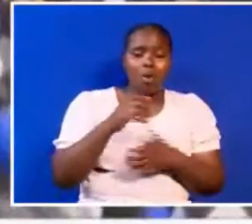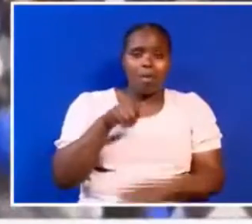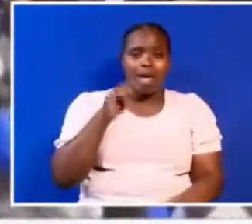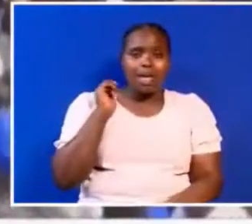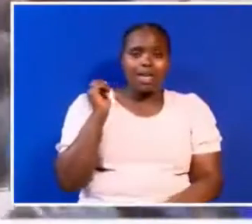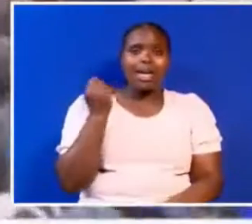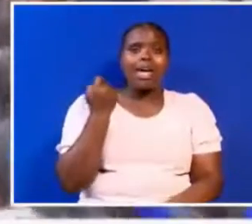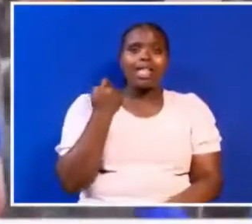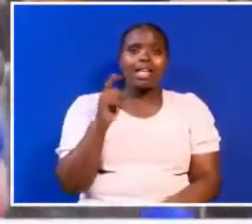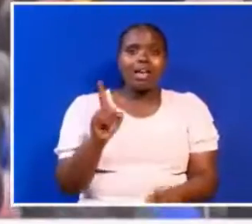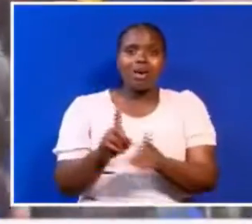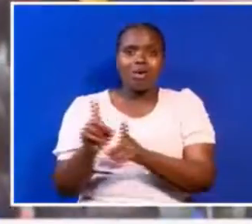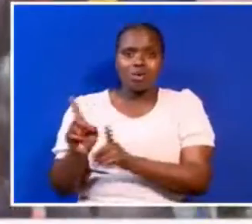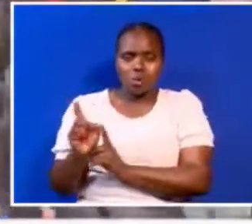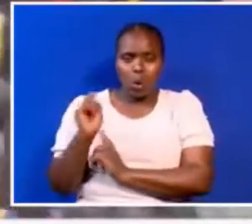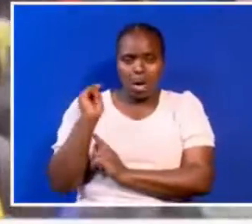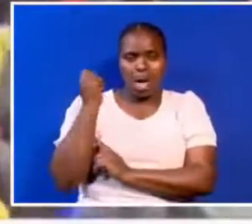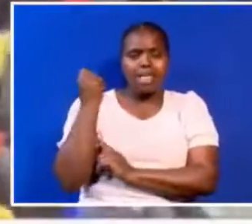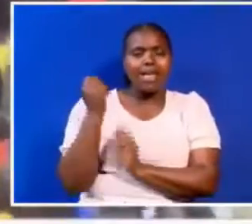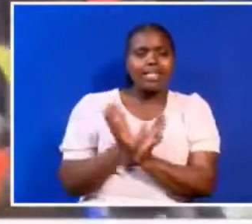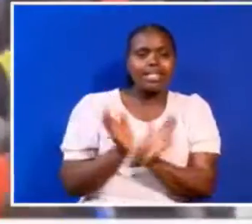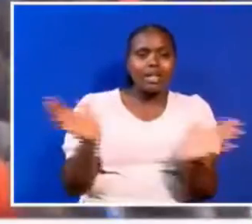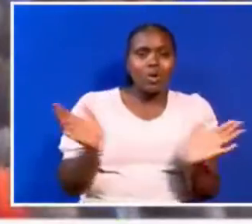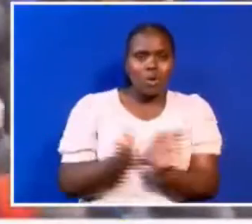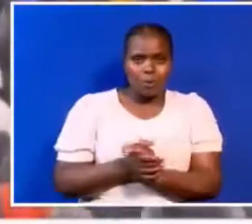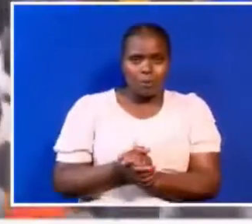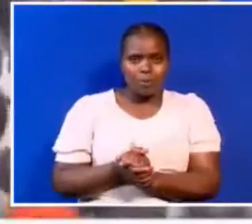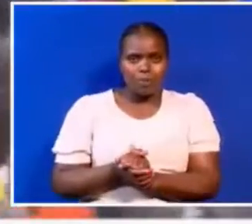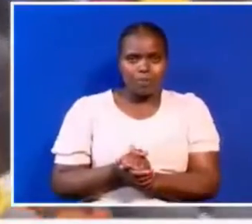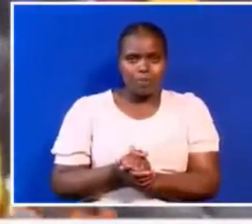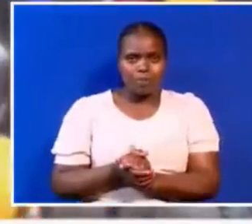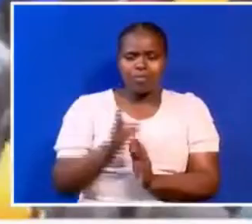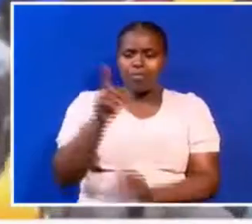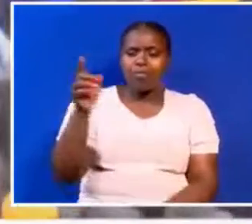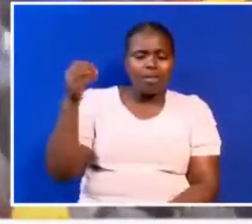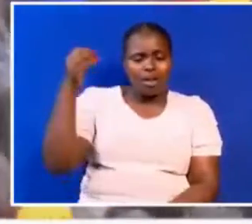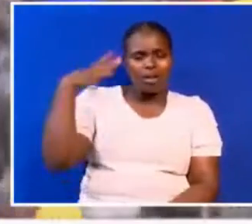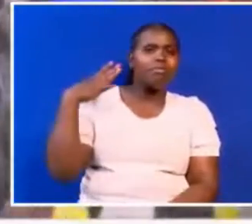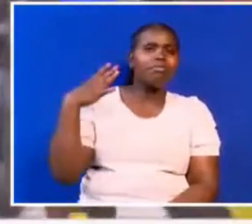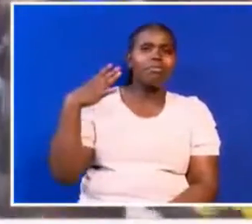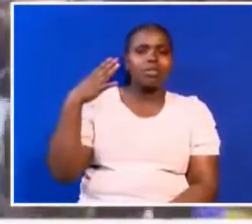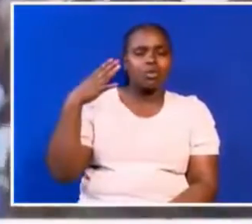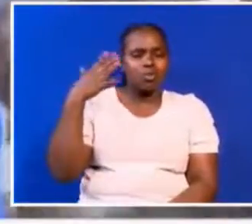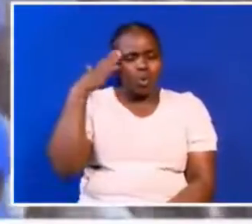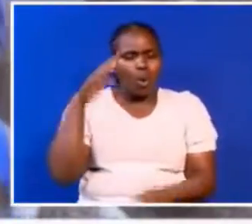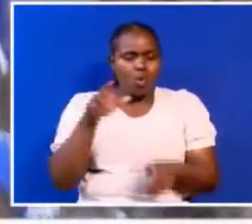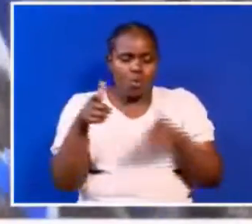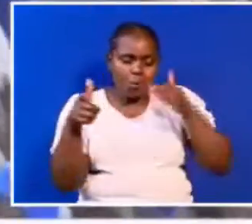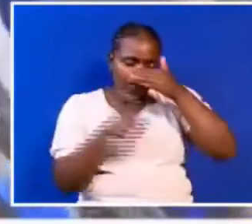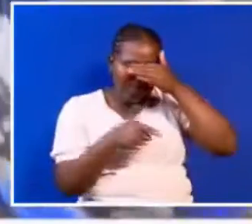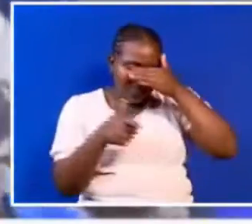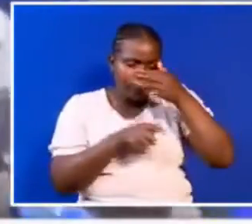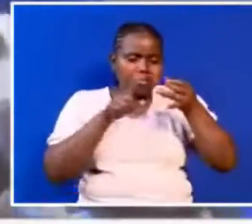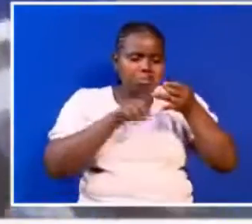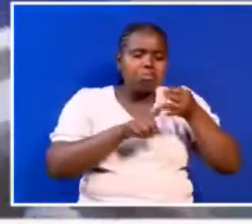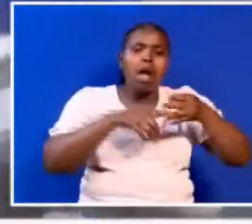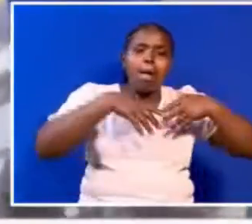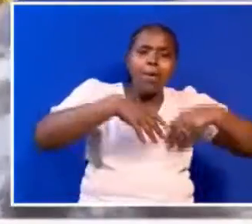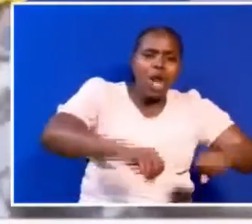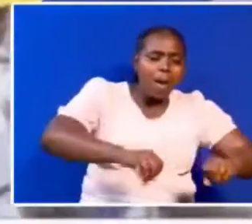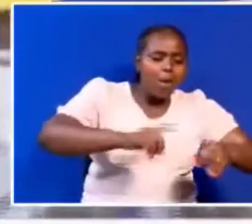Kenya na taifa la Kenya kwa jumla. Watu wa jua kali, watu wa boda boda, watu wa